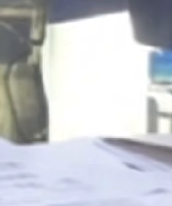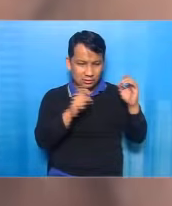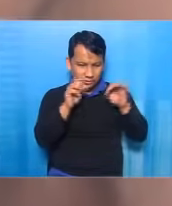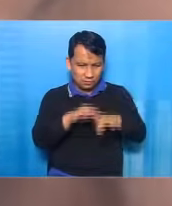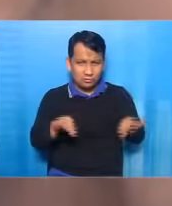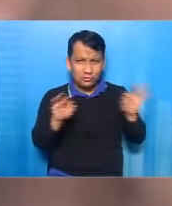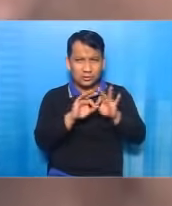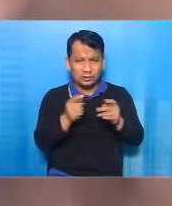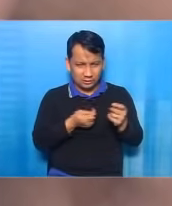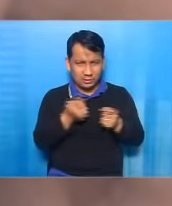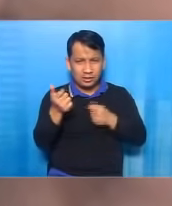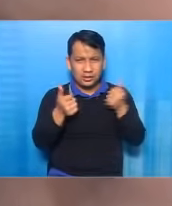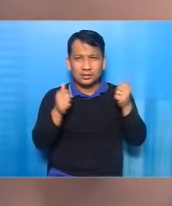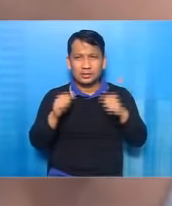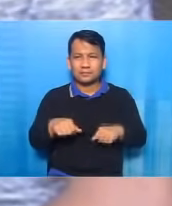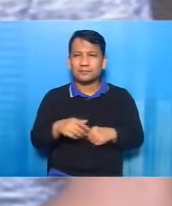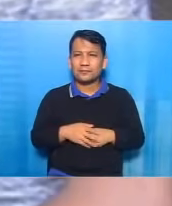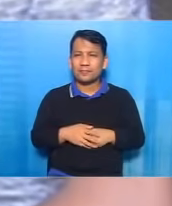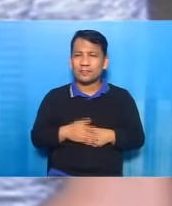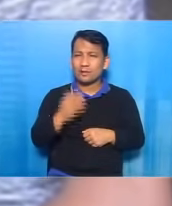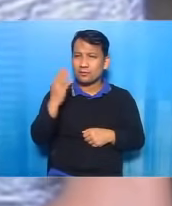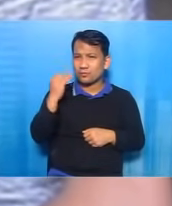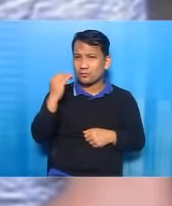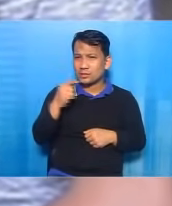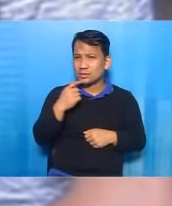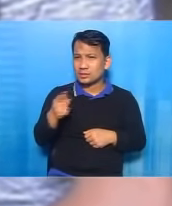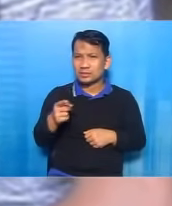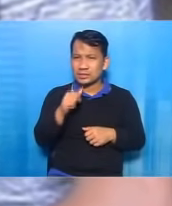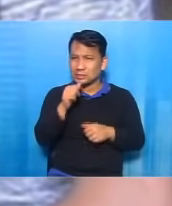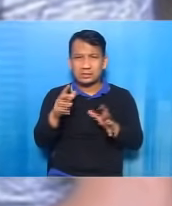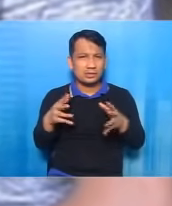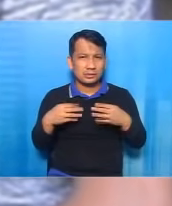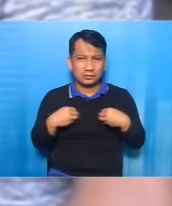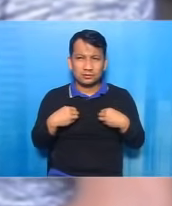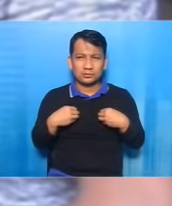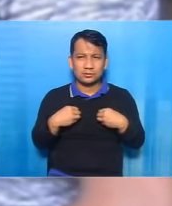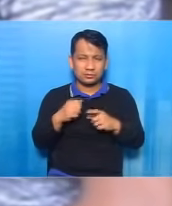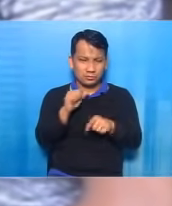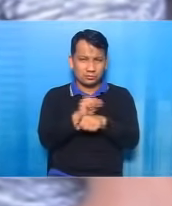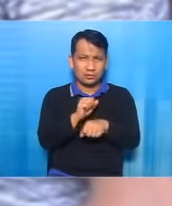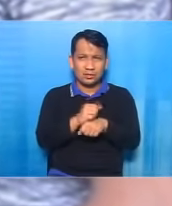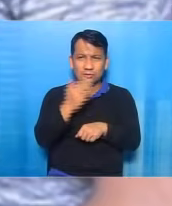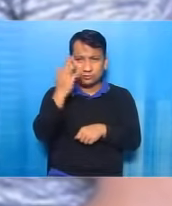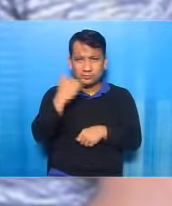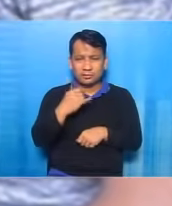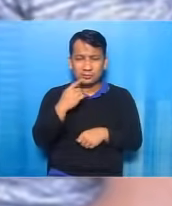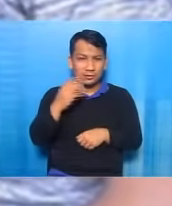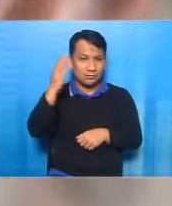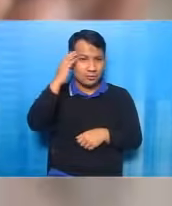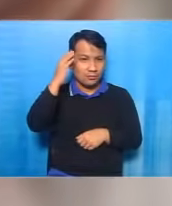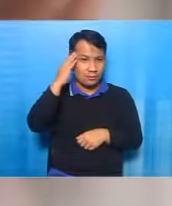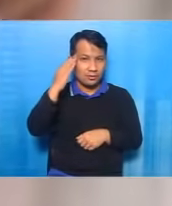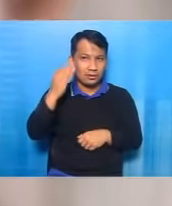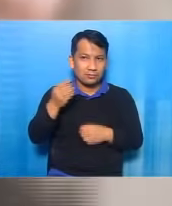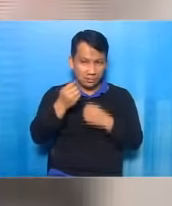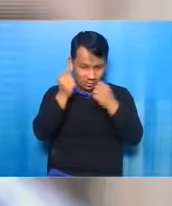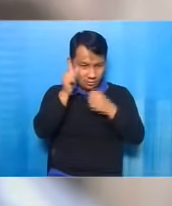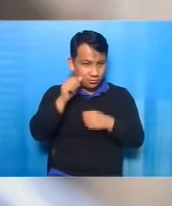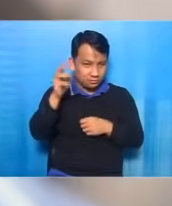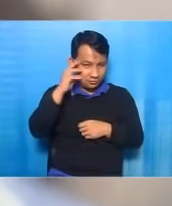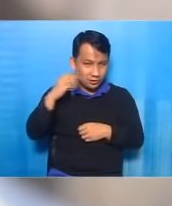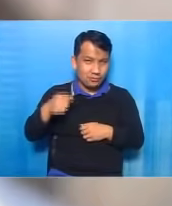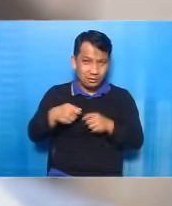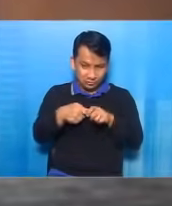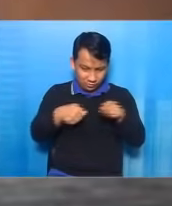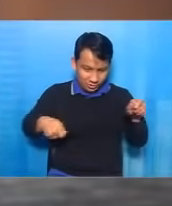tanggalin. Dismayado man dahil hindi natanggap sa trabaho, nagpapasalamat pa rin si Kent dahil nalaman niyang may patalim pala sa loob ng